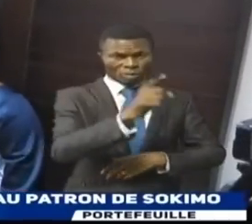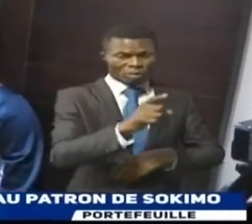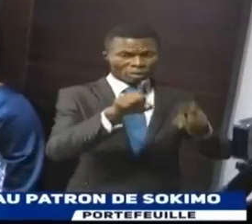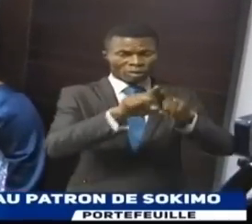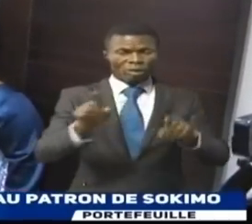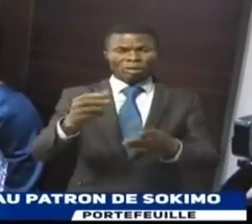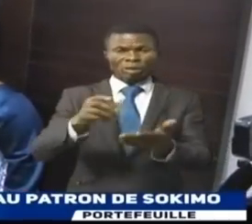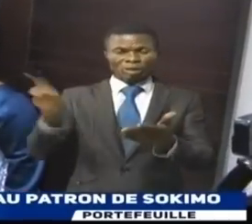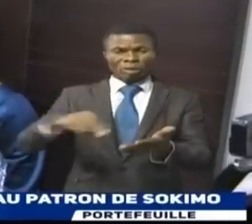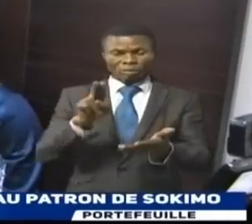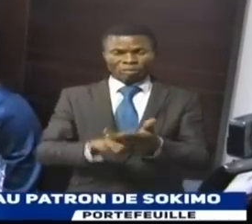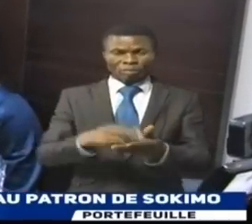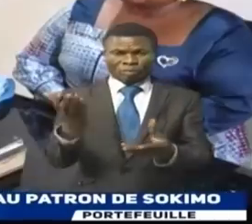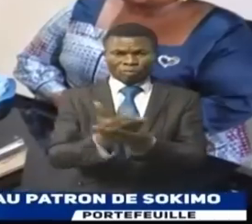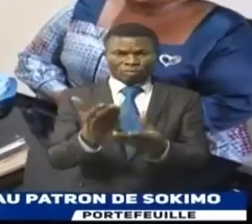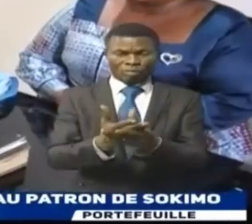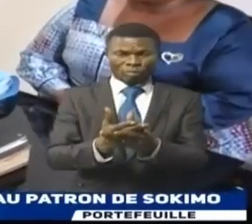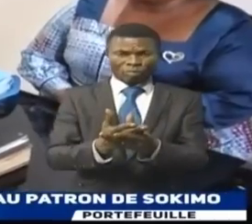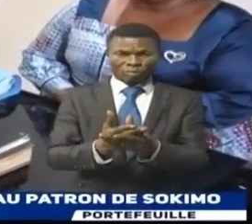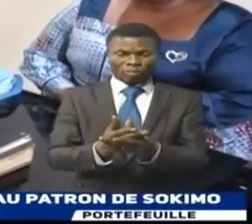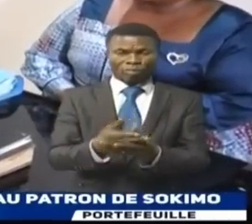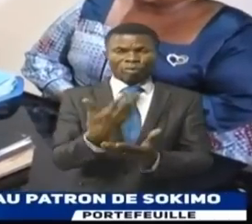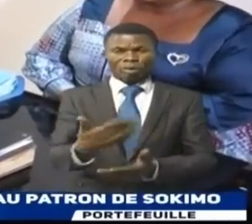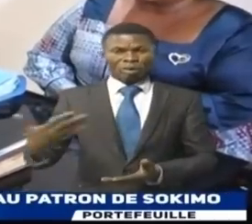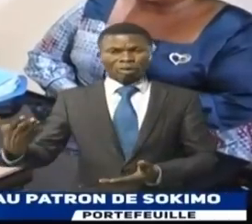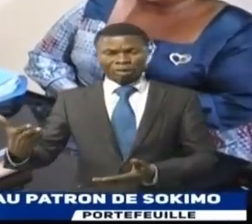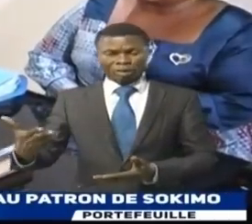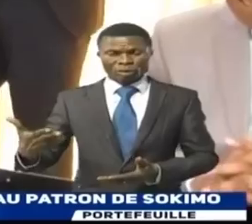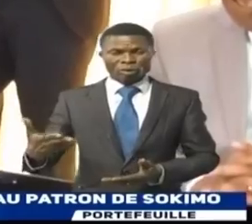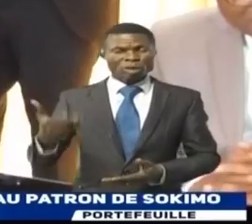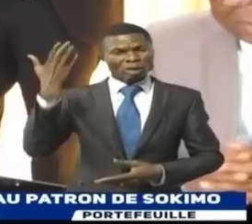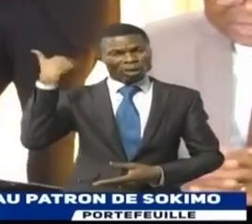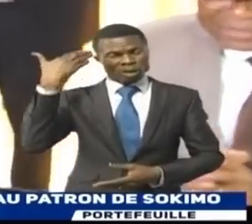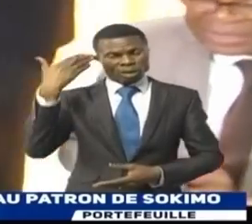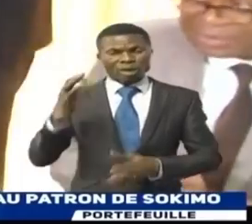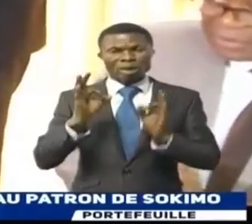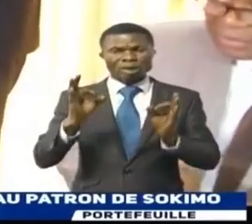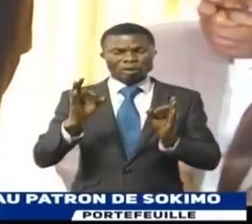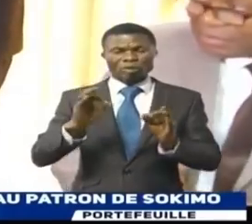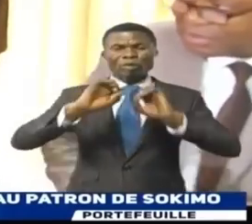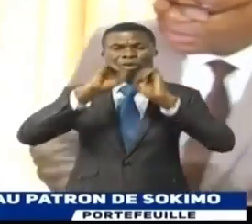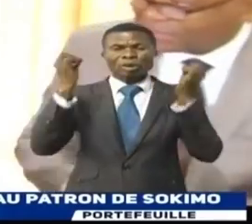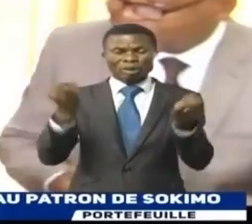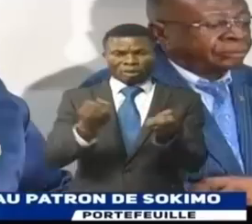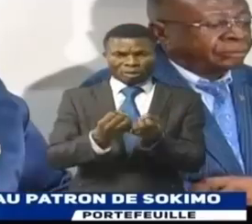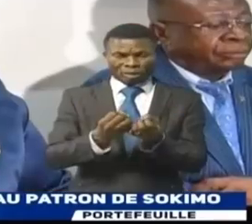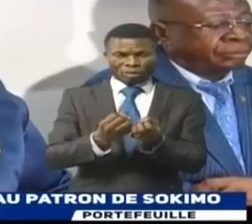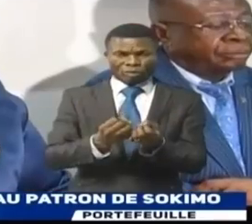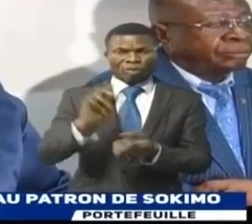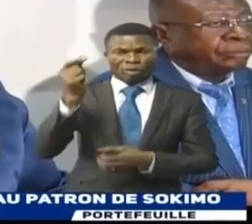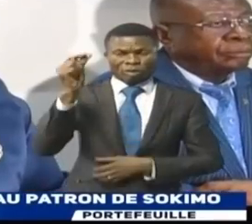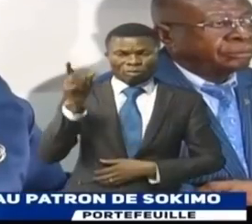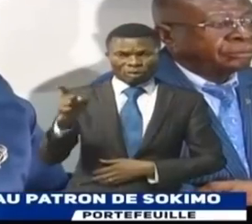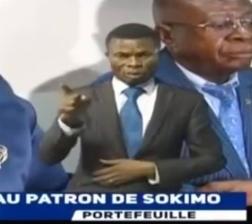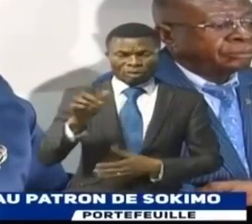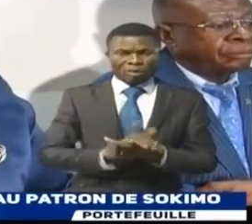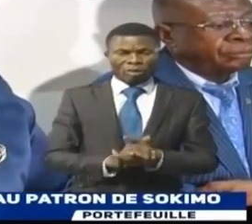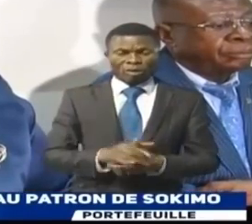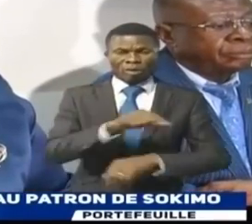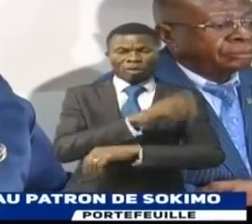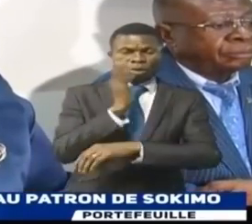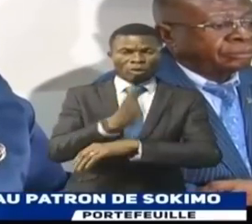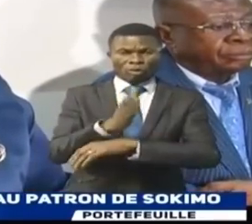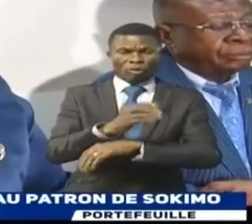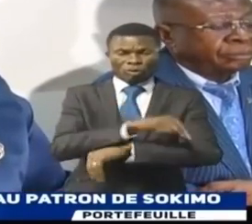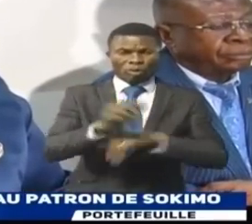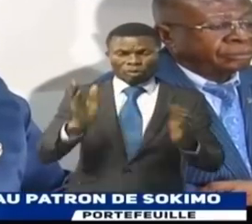signer les PV des déclarations des biens actifs et passifs de la société minière de Kilomoto. Le conseil d'administration et